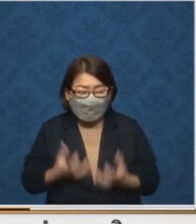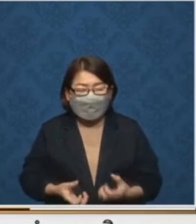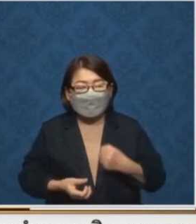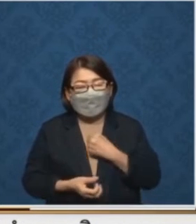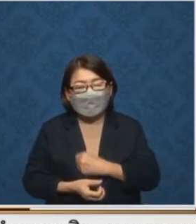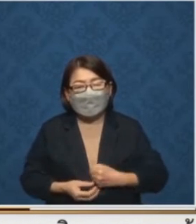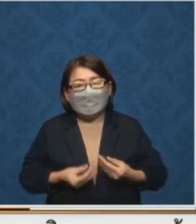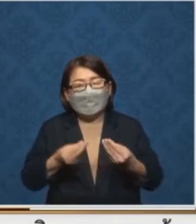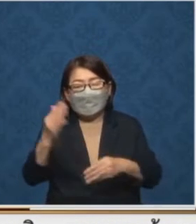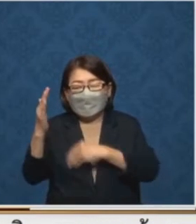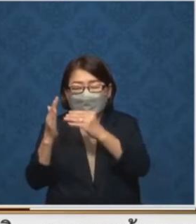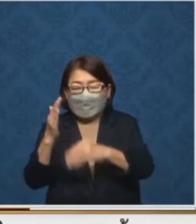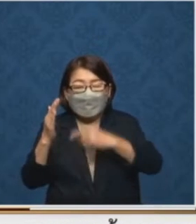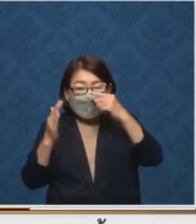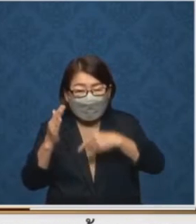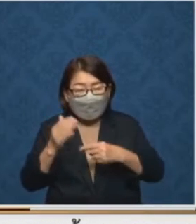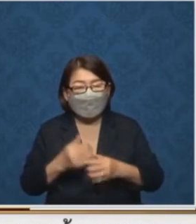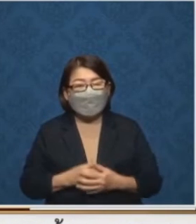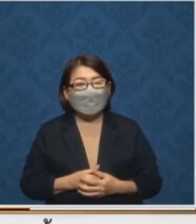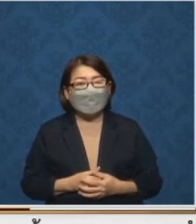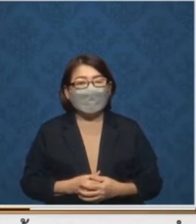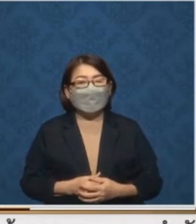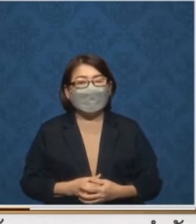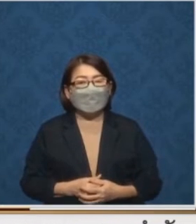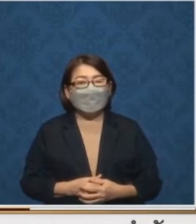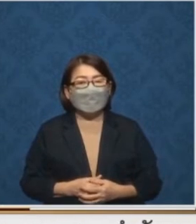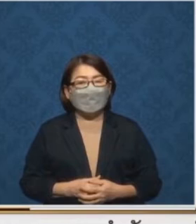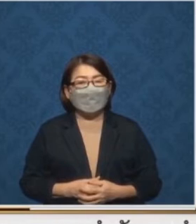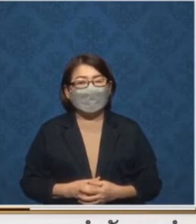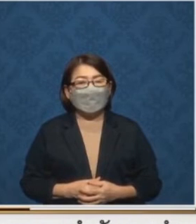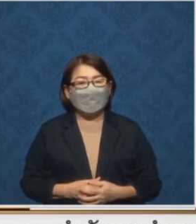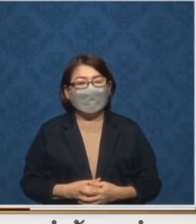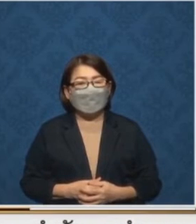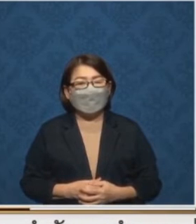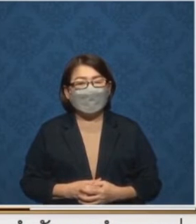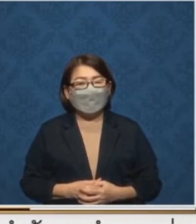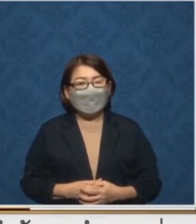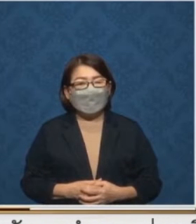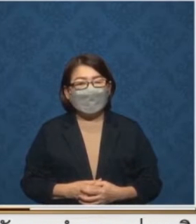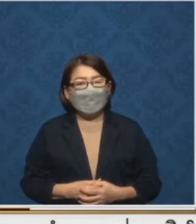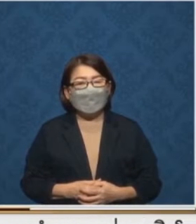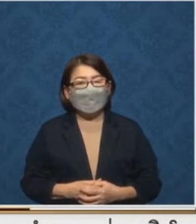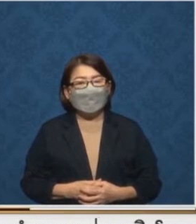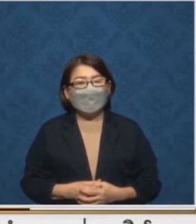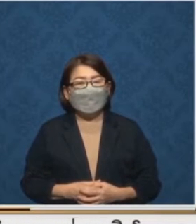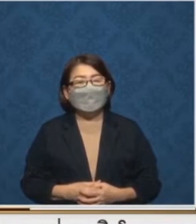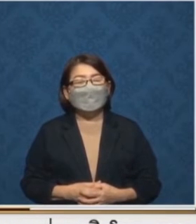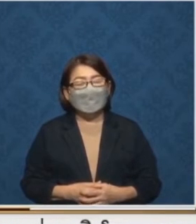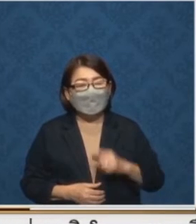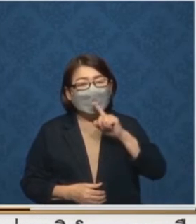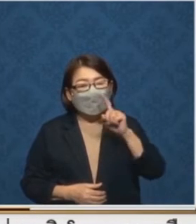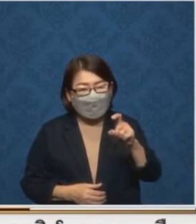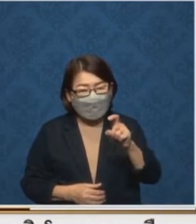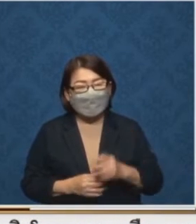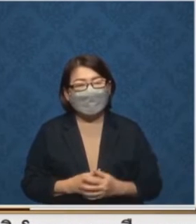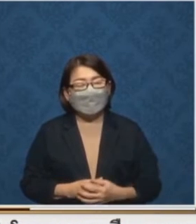คำถามนะครับที่ผมจะเชิญชวนพี่น้องคนไยทได้มีโอกาสฟังกันอภิปรายไม่วาจะโดยตรงโดยอ